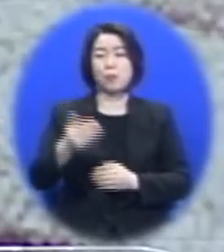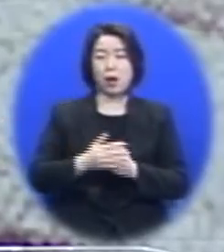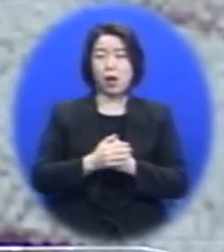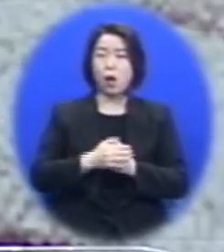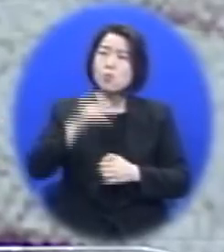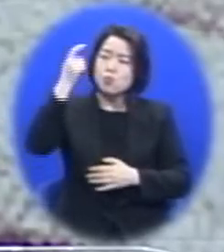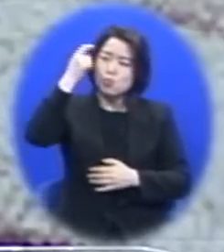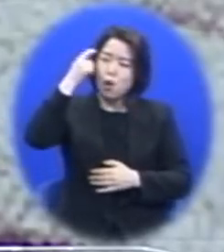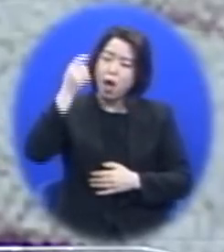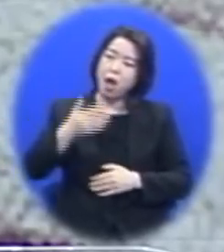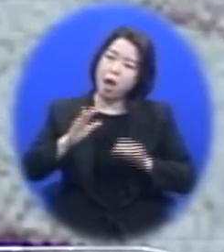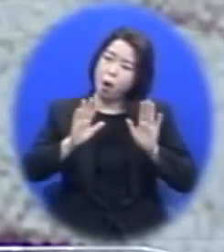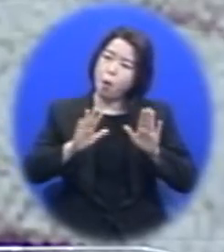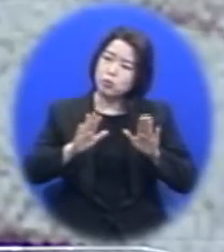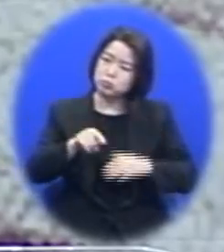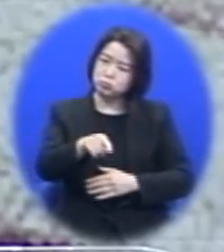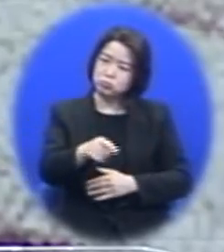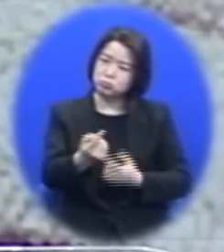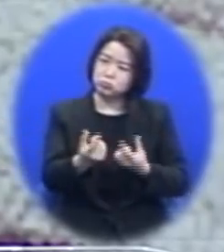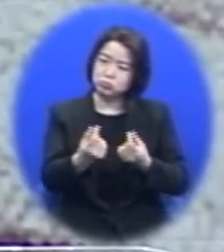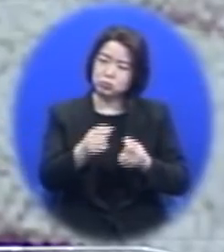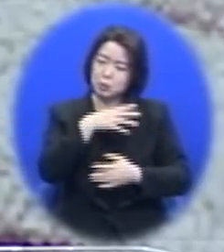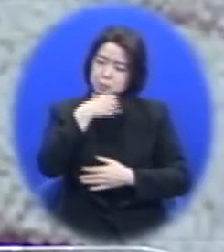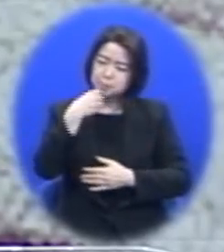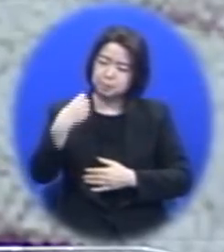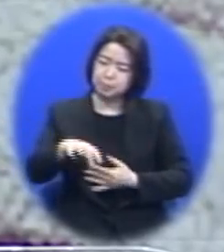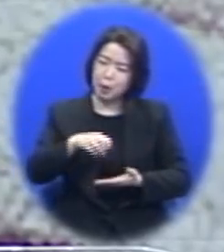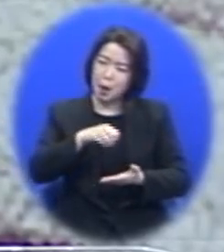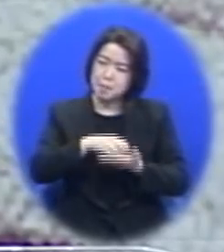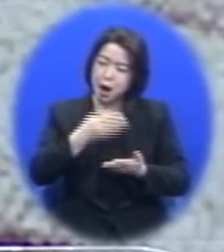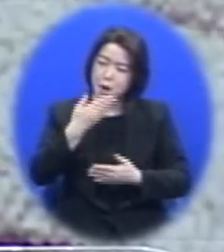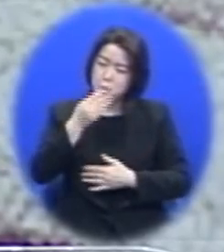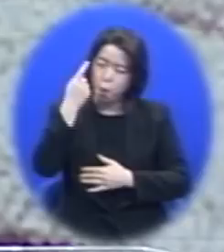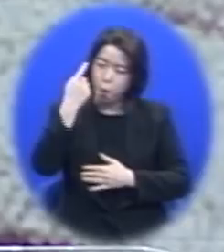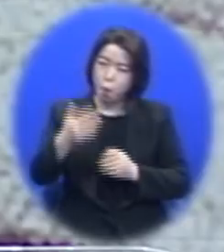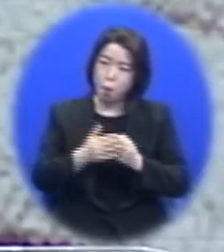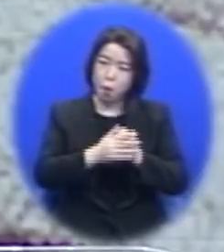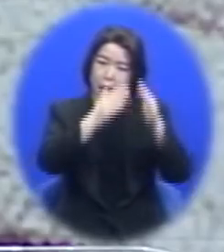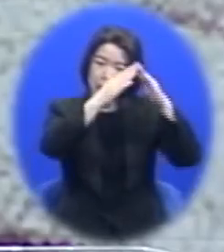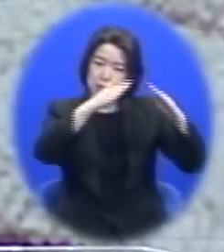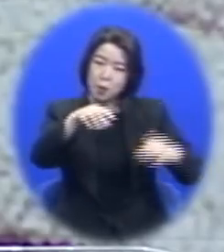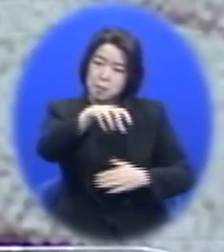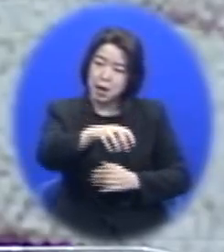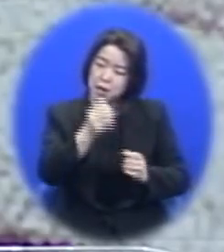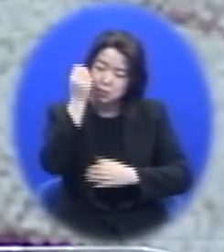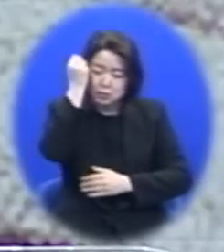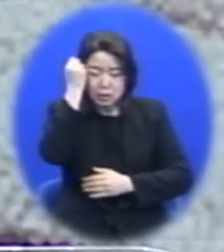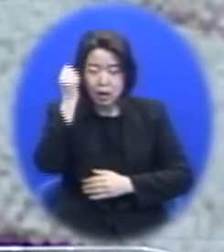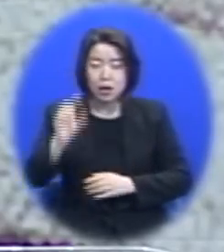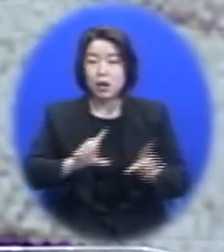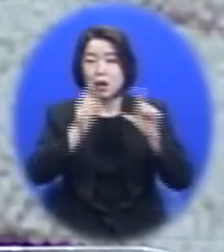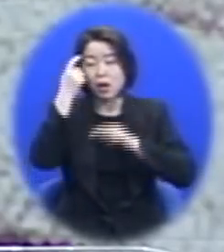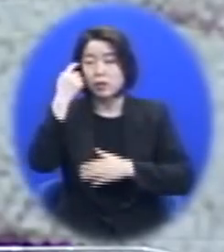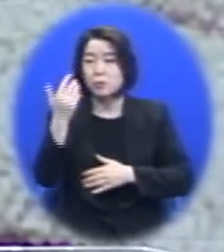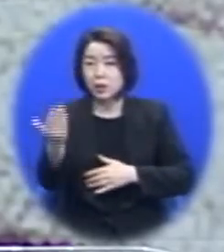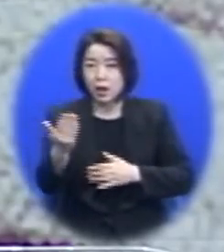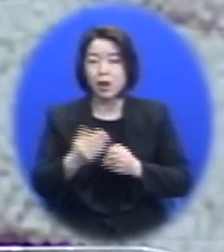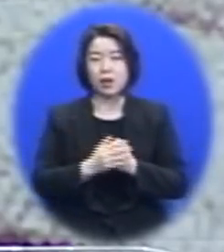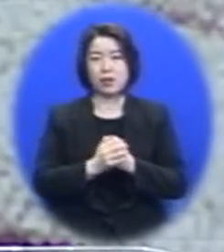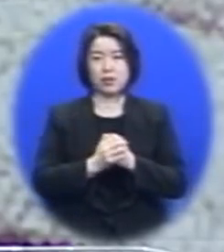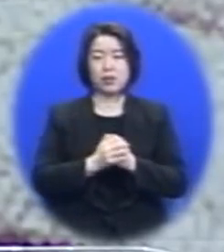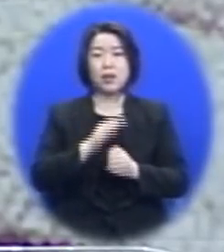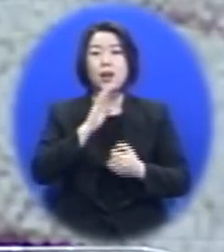왜 우리가 오늘 유난히 이런 음식을 먹고 또 우리는 오늘 이렇게 천막에 나가 살아야 합니까 그러면